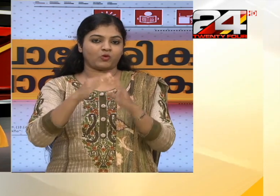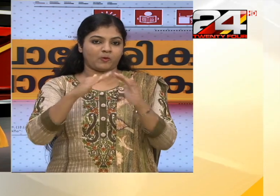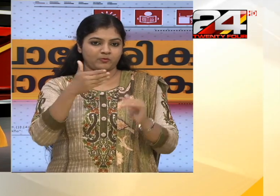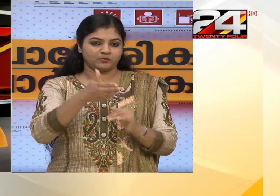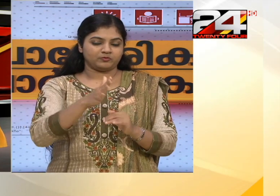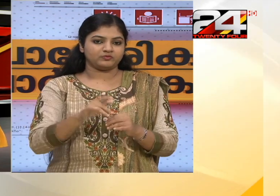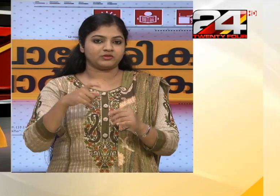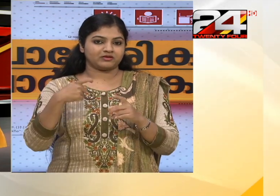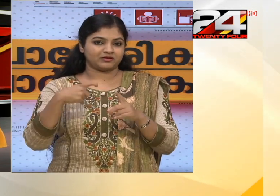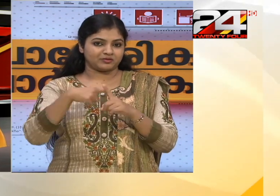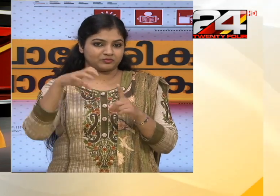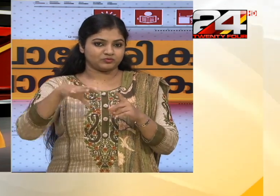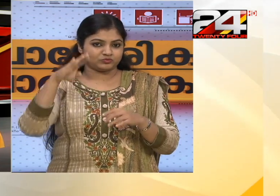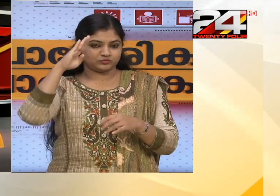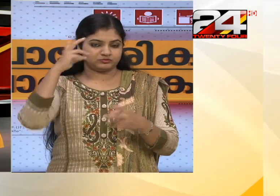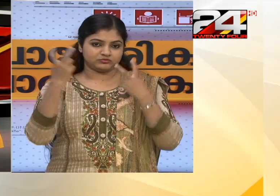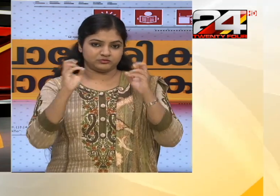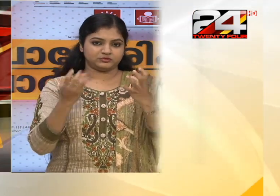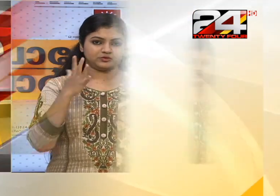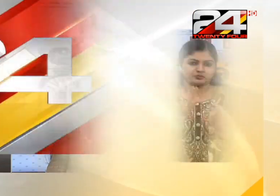കൽപ്പറ്റ പോലീസ് സംഭവത്തിൽ അന്വേഷണം ആരംഭിച്ചു.